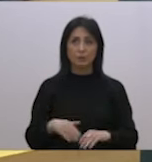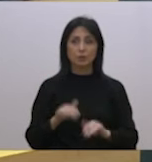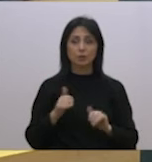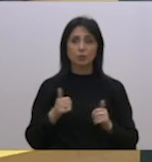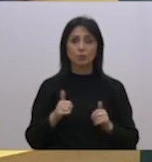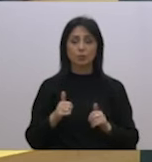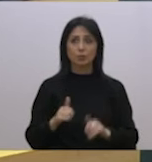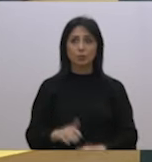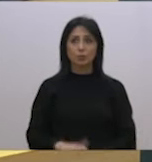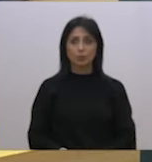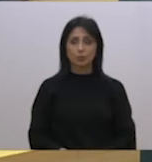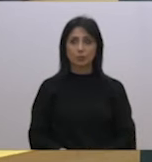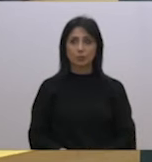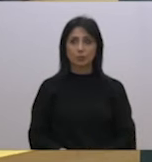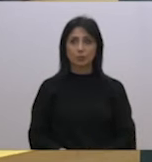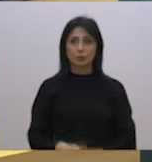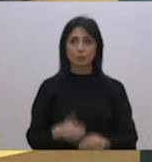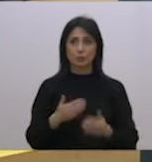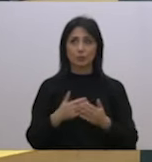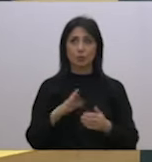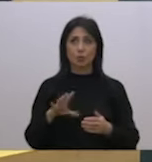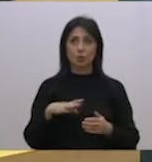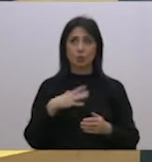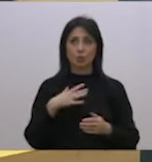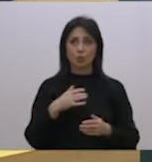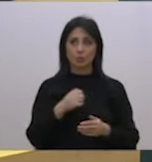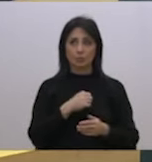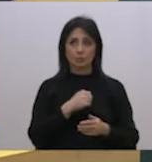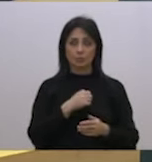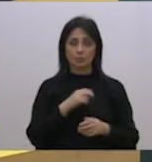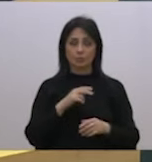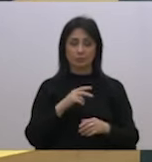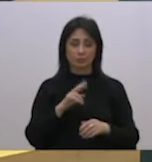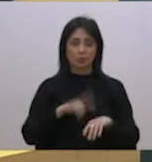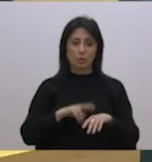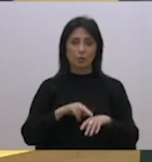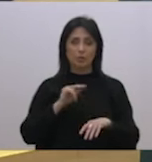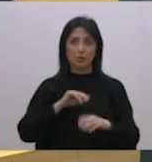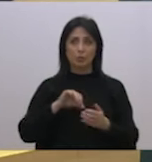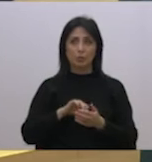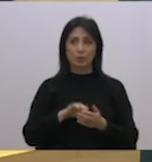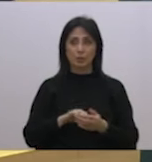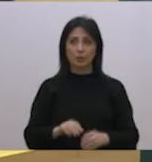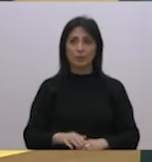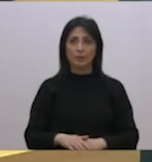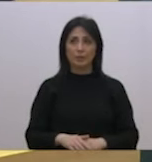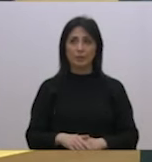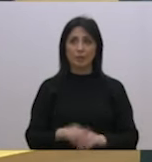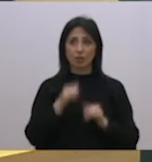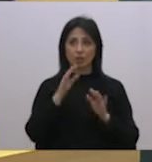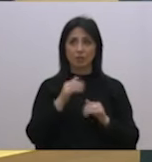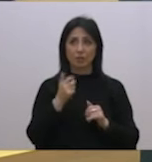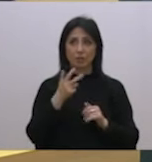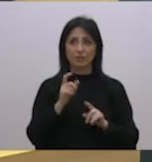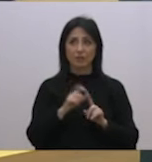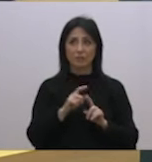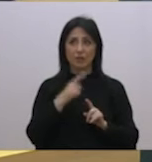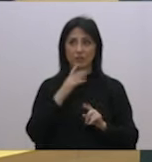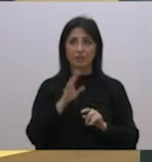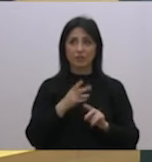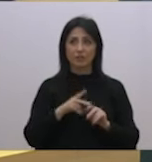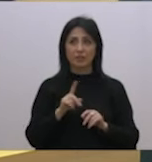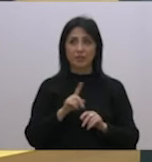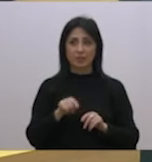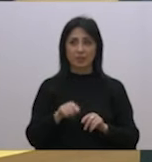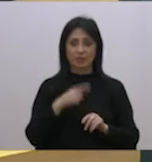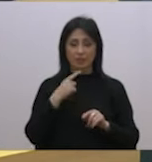robot, asept hot, opilit, alune, bisalom, madgenim. Ar fi mi zile randenime situat, cu aia de